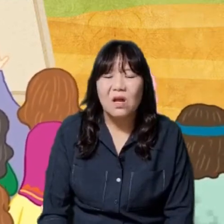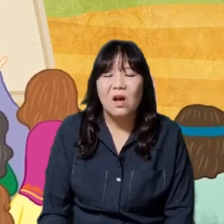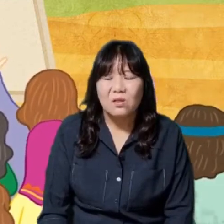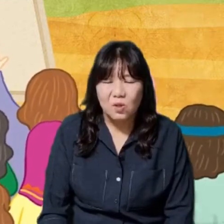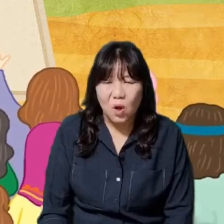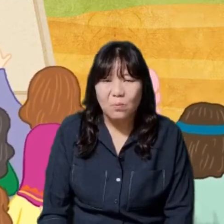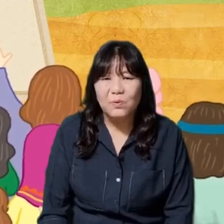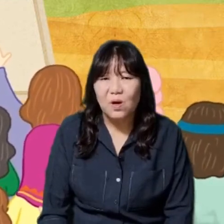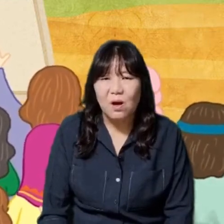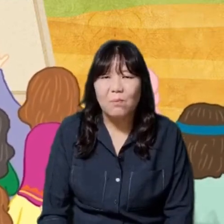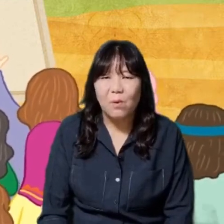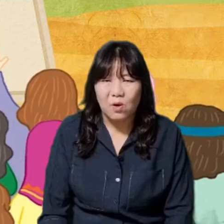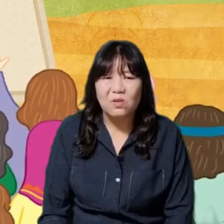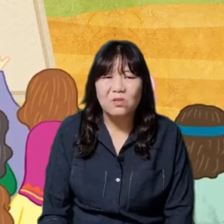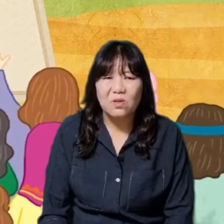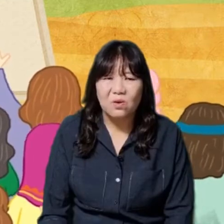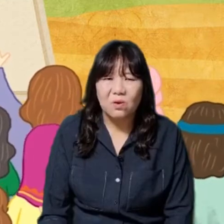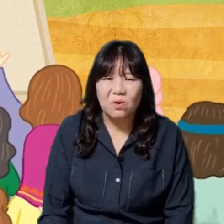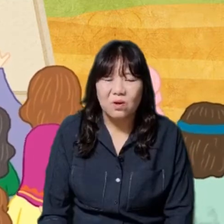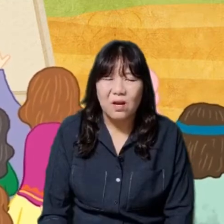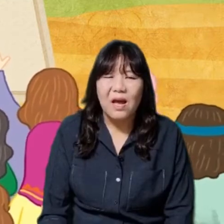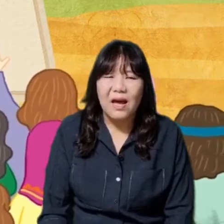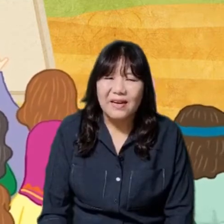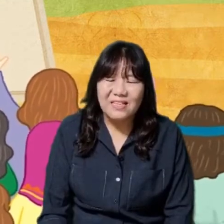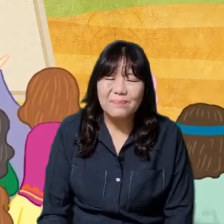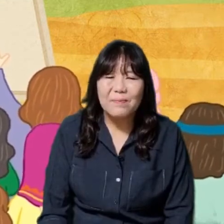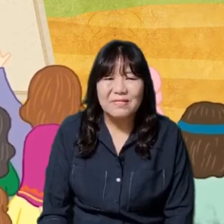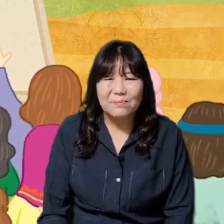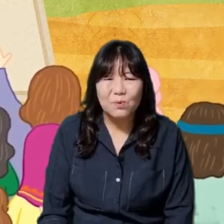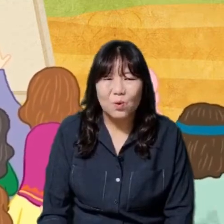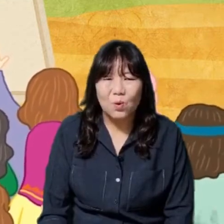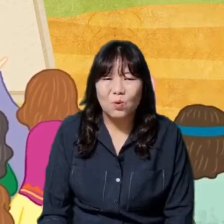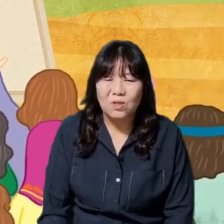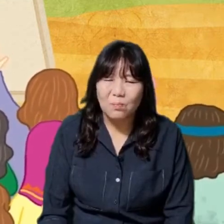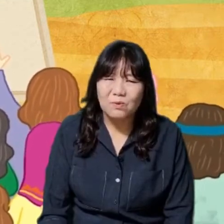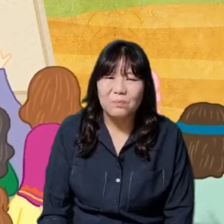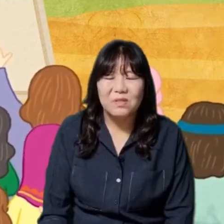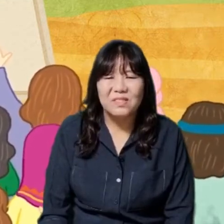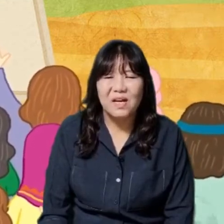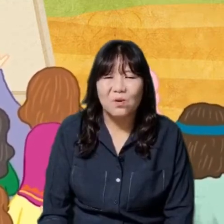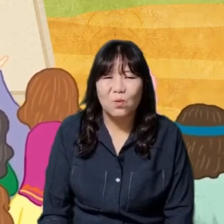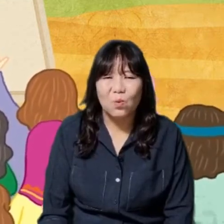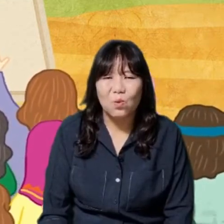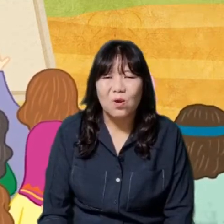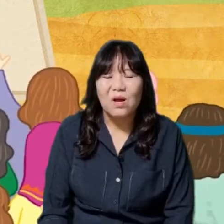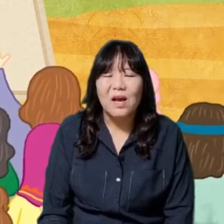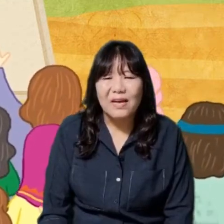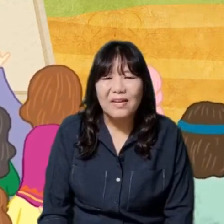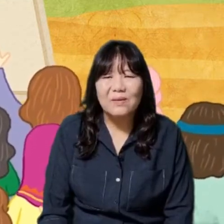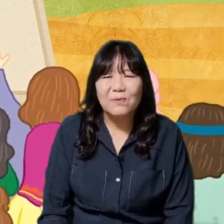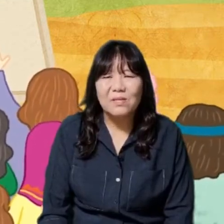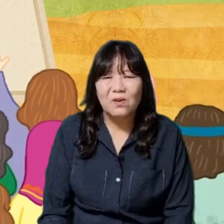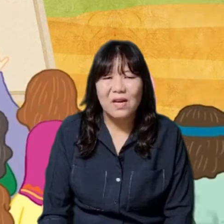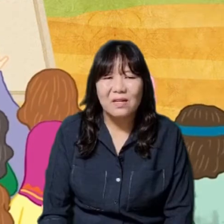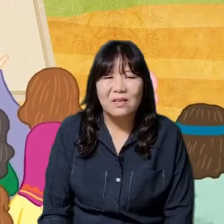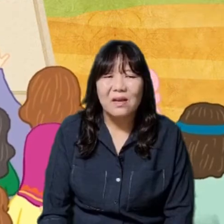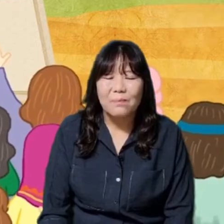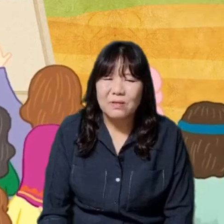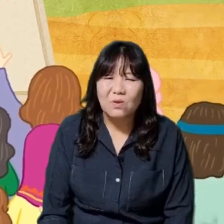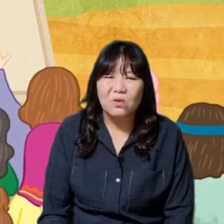것은 점점 멀어졌어요. 하나님의 말씀도 점점 듣지 않고 하나님을